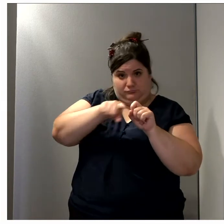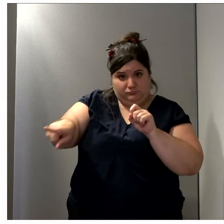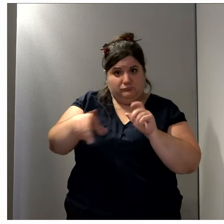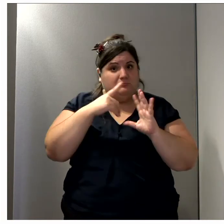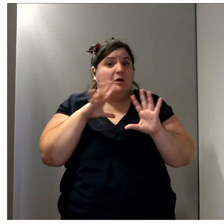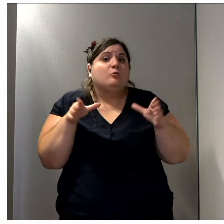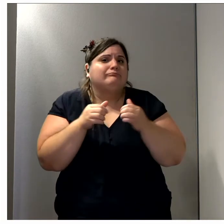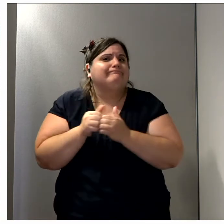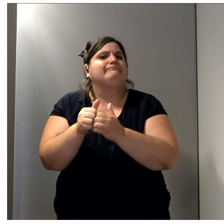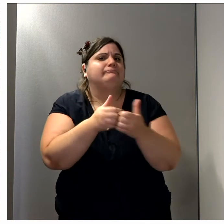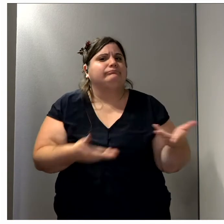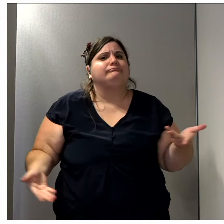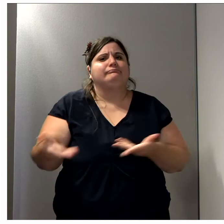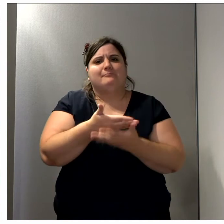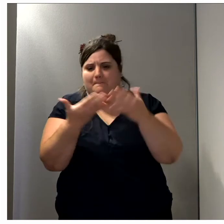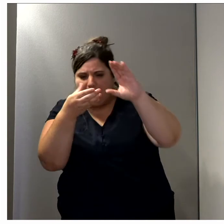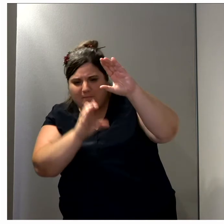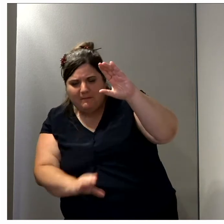ils mutualisent toute leur